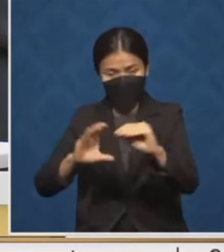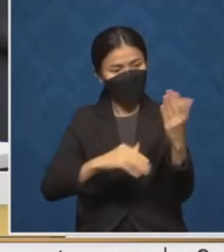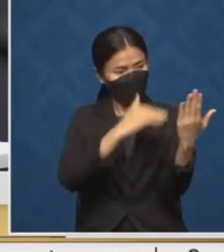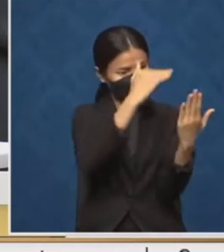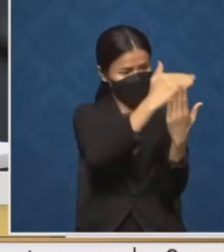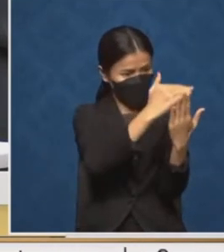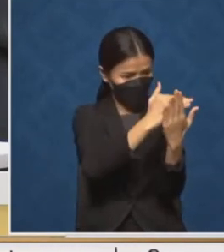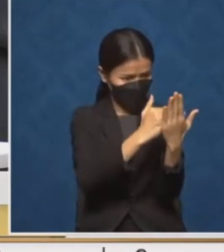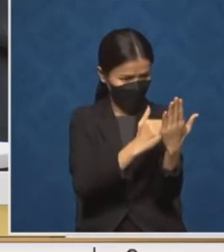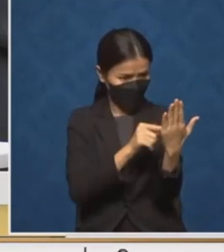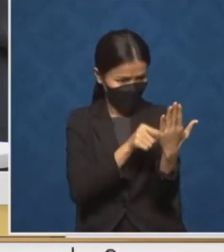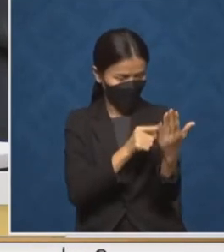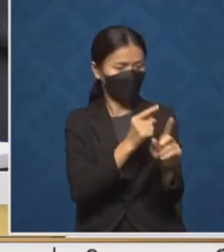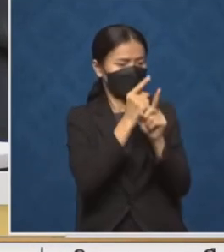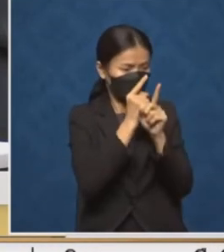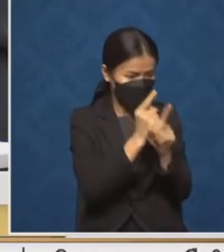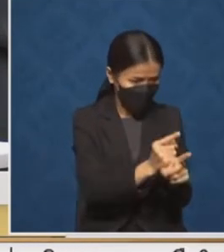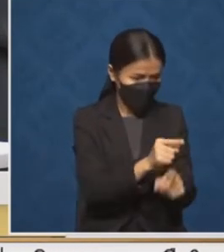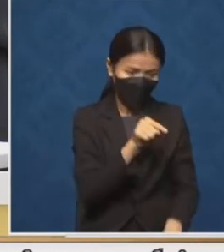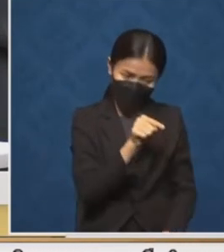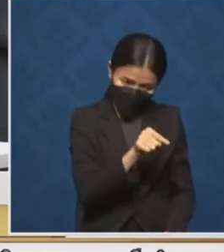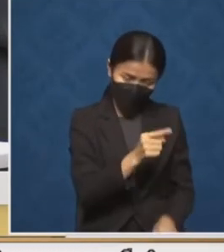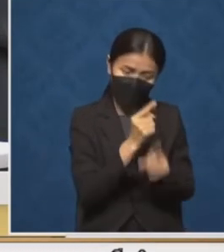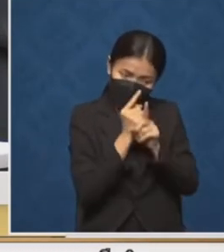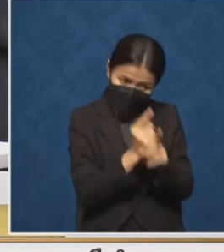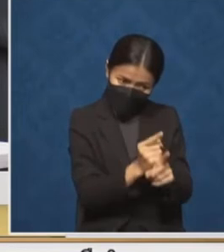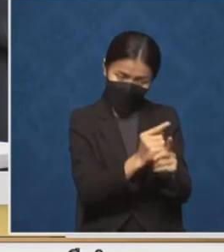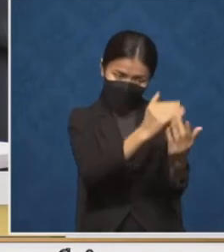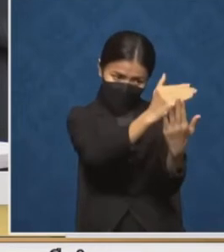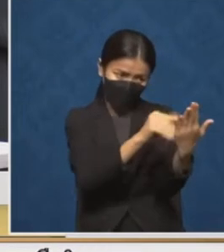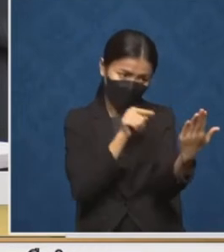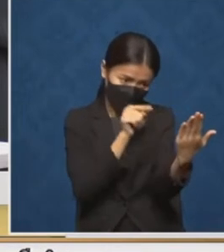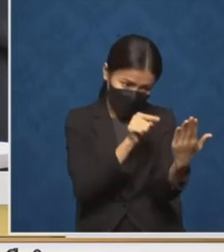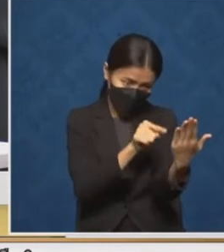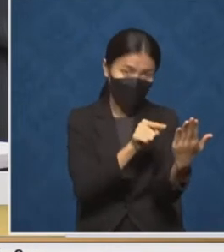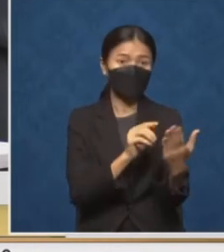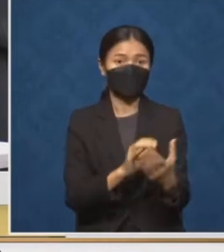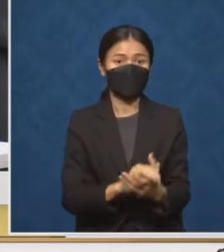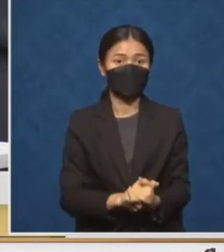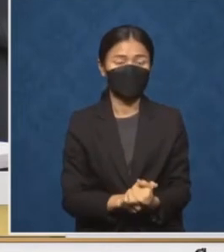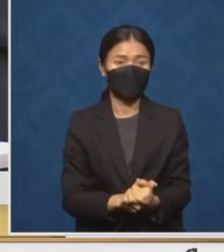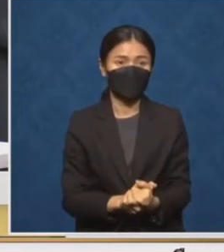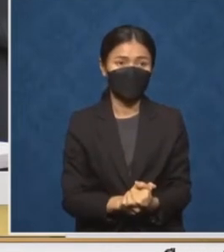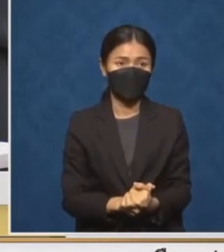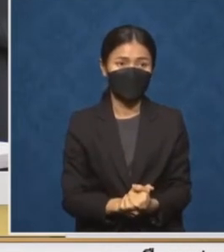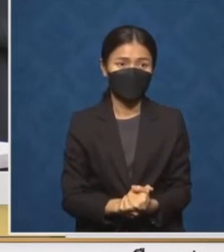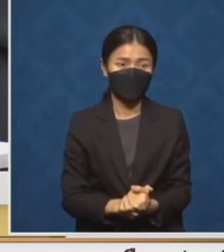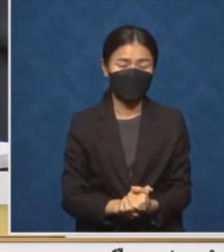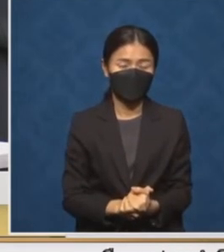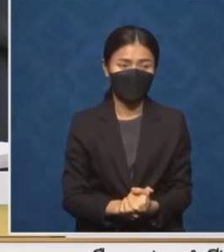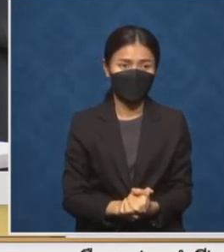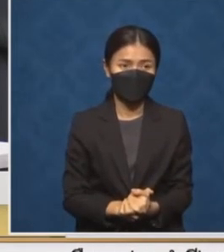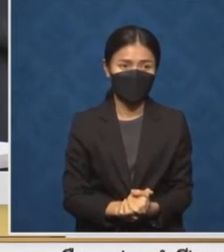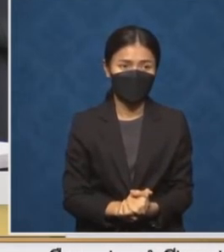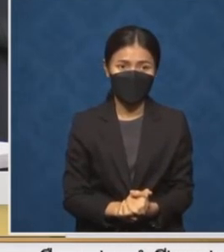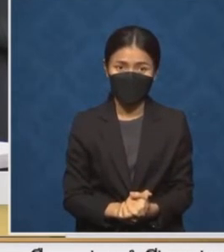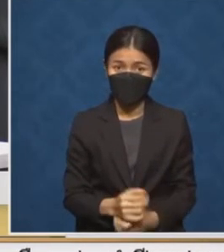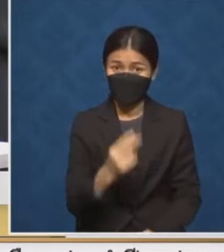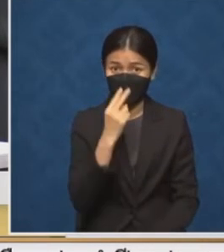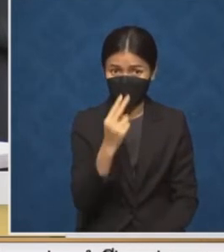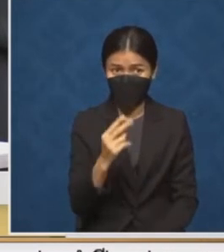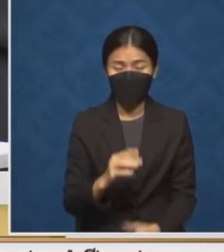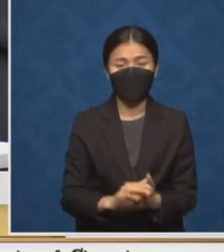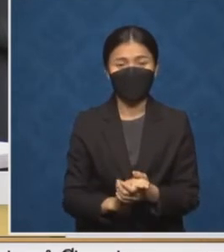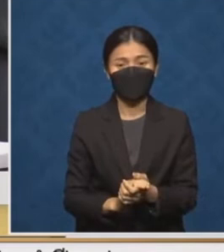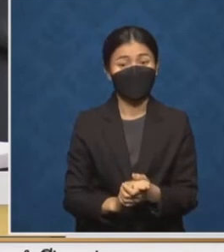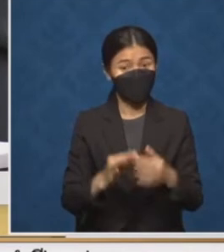ญัตินี้ก็คือพระราชบัญญัติที่กำลังพิจารณาเนี่ยเป็นกันหลายวาระท่านดูให้ดีในวรรคต่